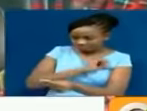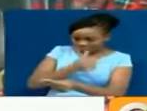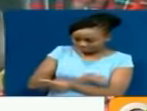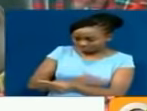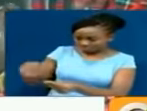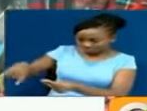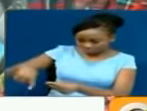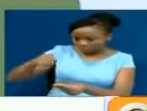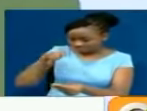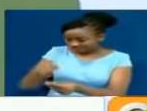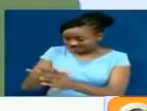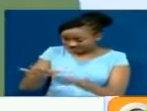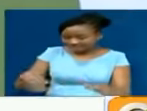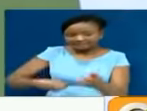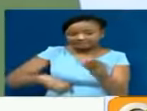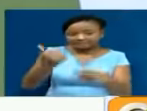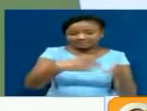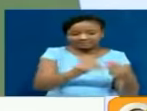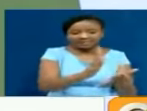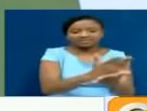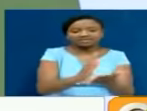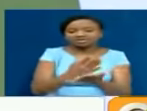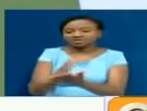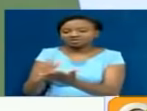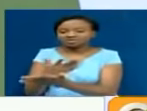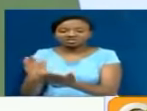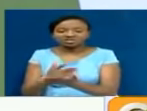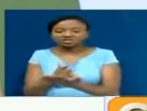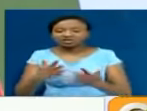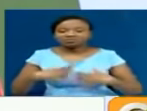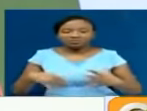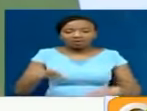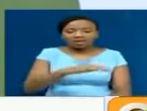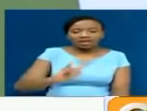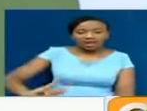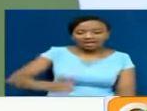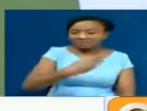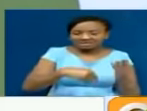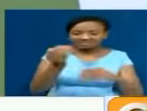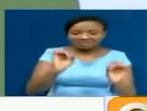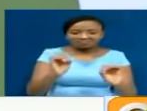authority, munaweza kwenda kugawanyia wananchi wa Laikipia.